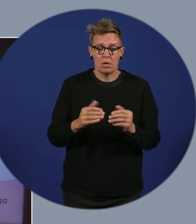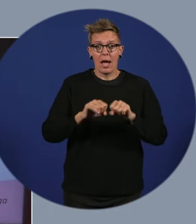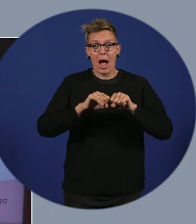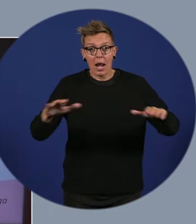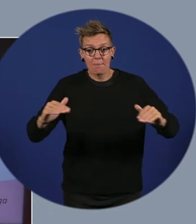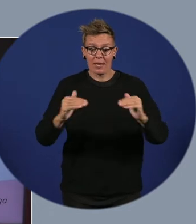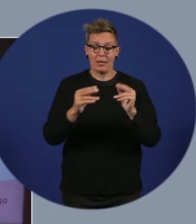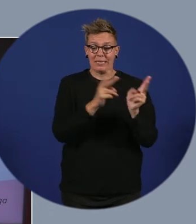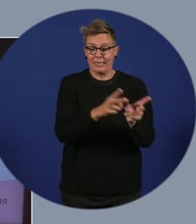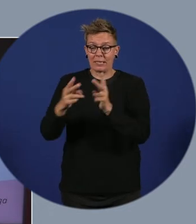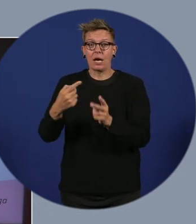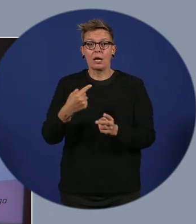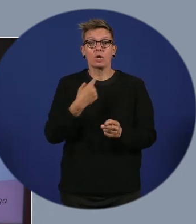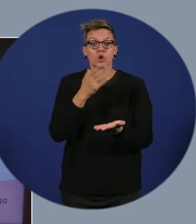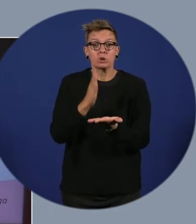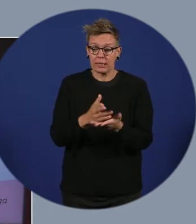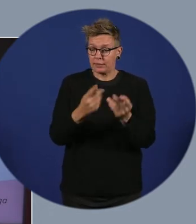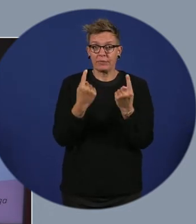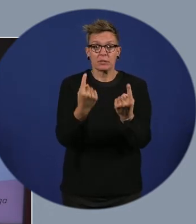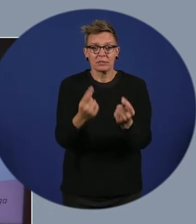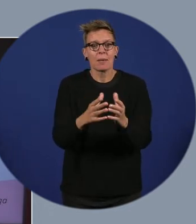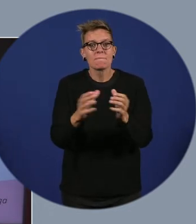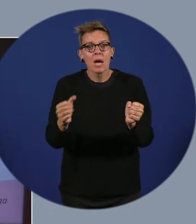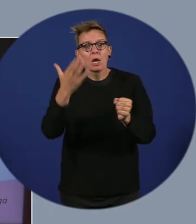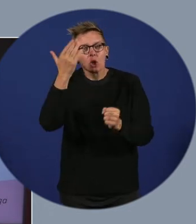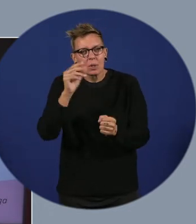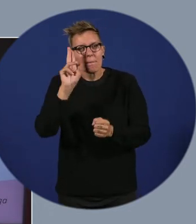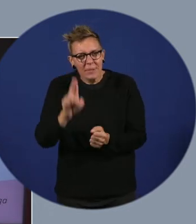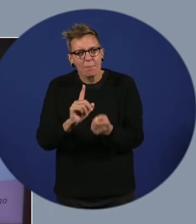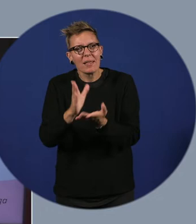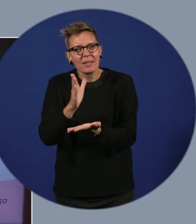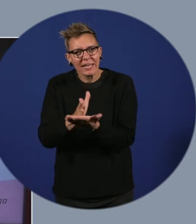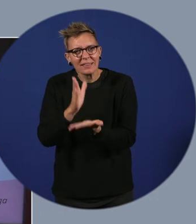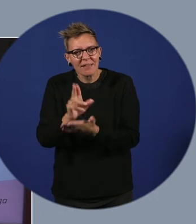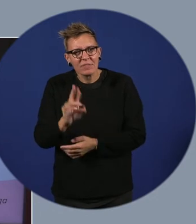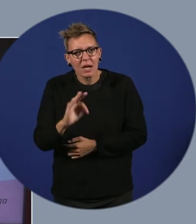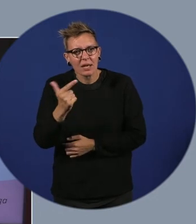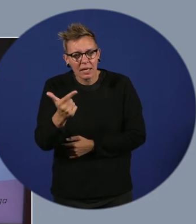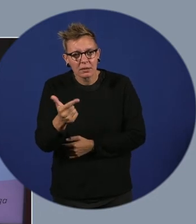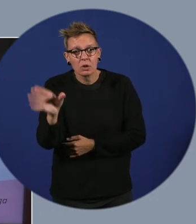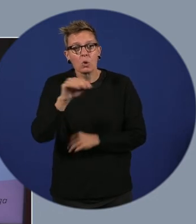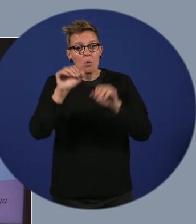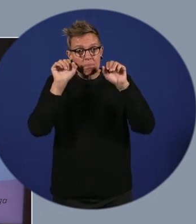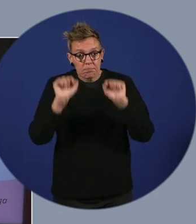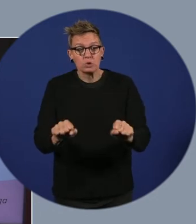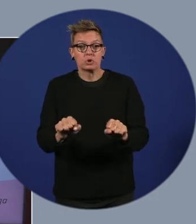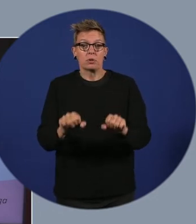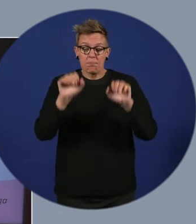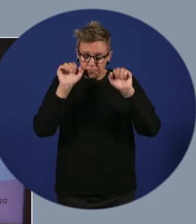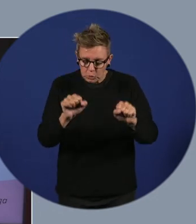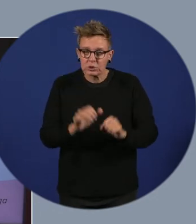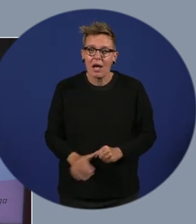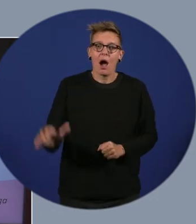är en fantastisk idé. Men för att den här idén ska bli verklighet så är det ju det vi har hört. Det är helt nödvändigt att alla